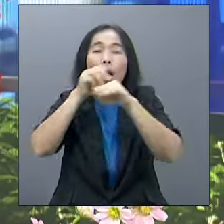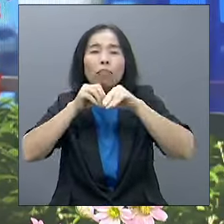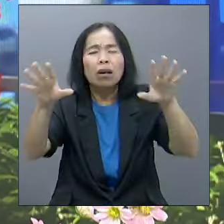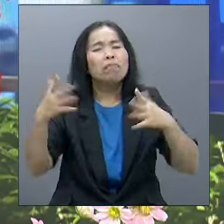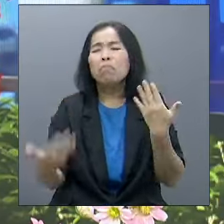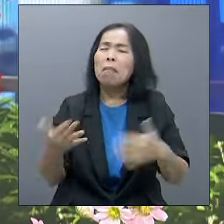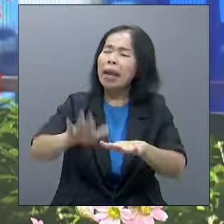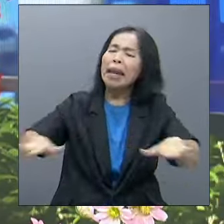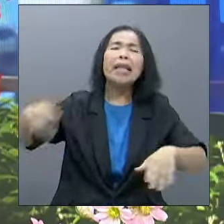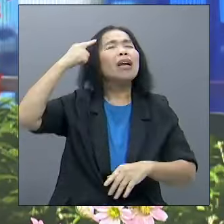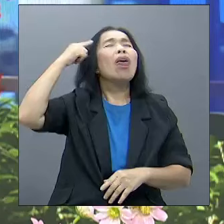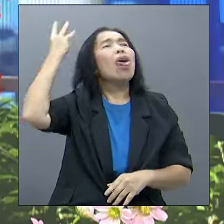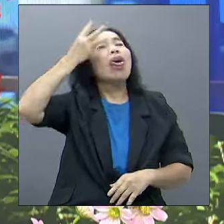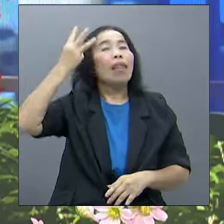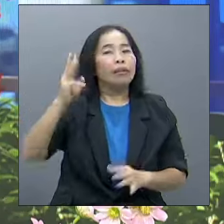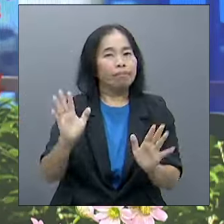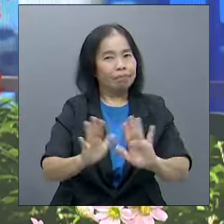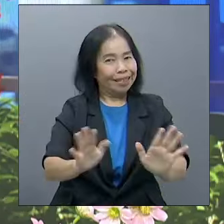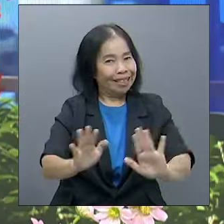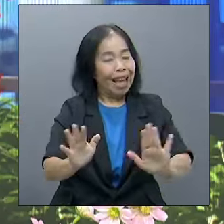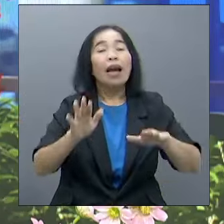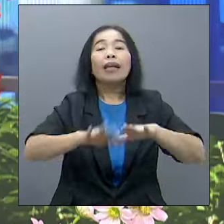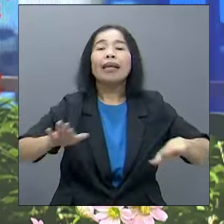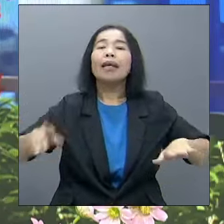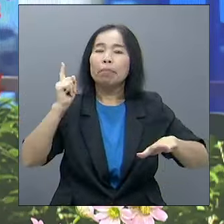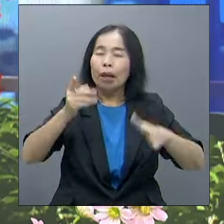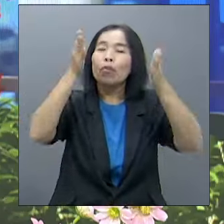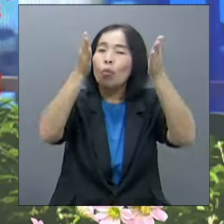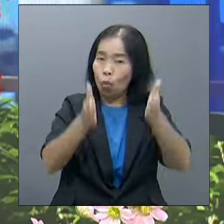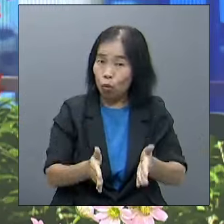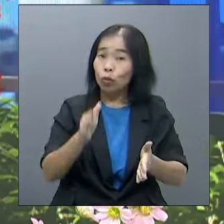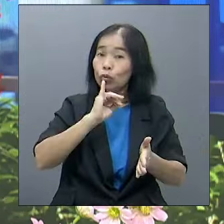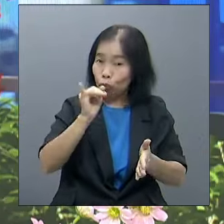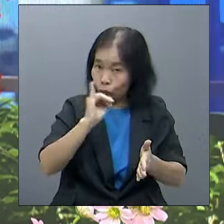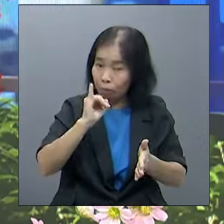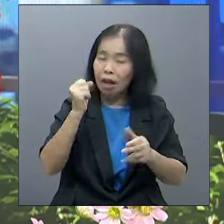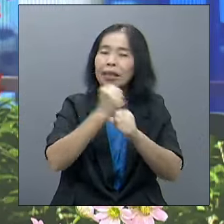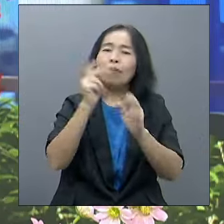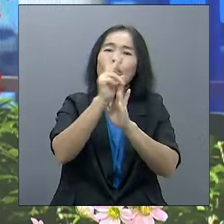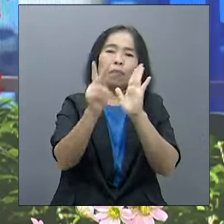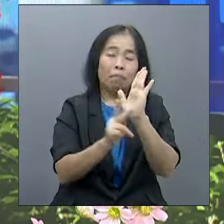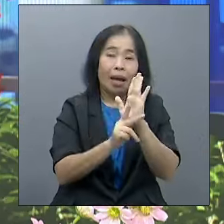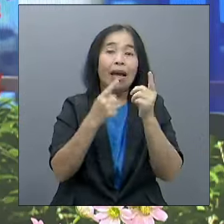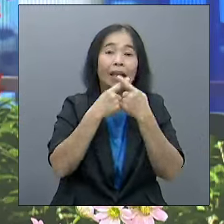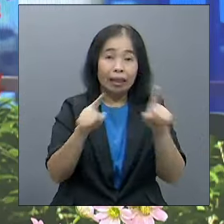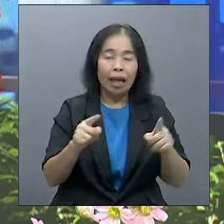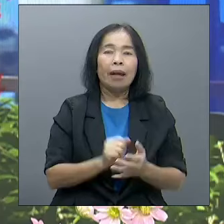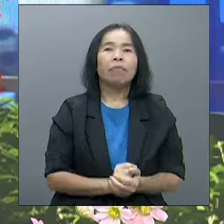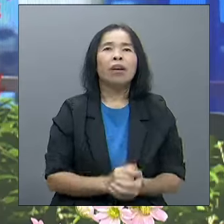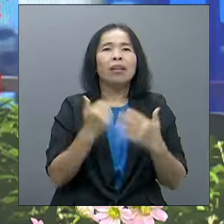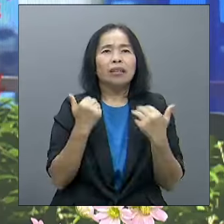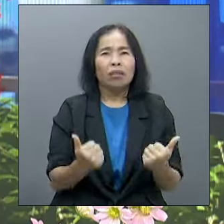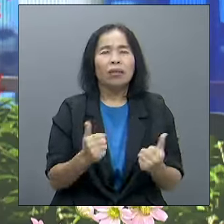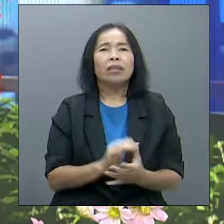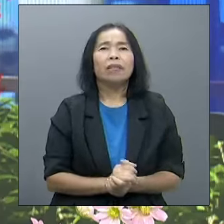ไม่คิดอะไรหรอกแต่อย่าลืมนะครับว่าเด็กก็คือพลเมืองแล้วบางอย่างมันอาจจะไปอยู่ในแผลเขาได้เหมือนกันทีนี้พูดถึงเรื่องที่เกิดขึ้นครับพี่พีทครับเ